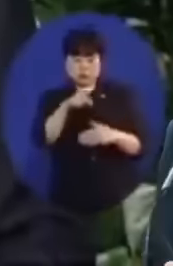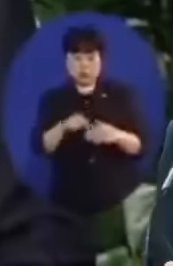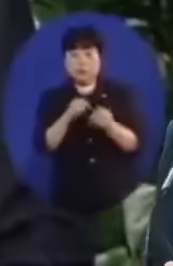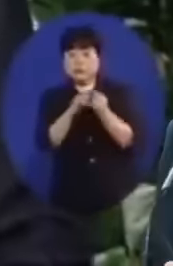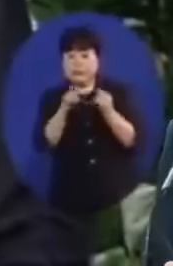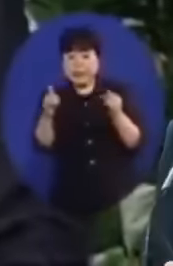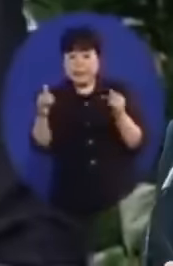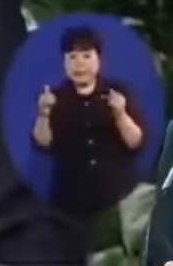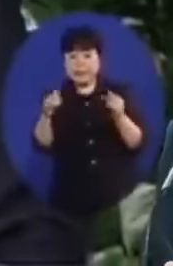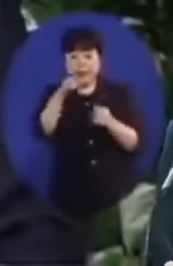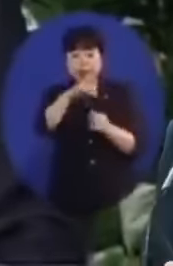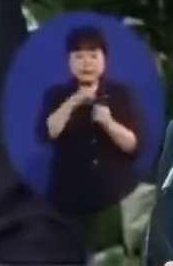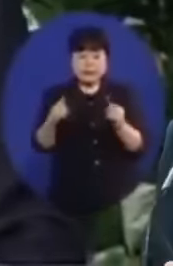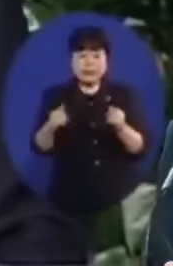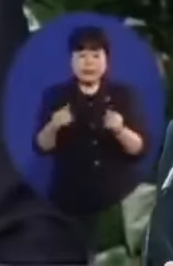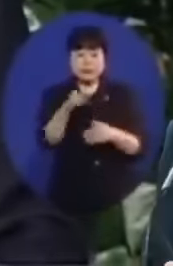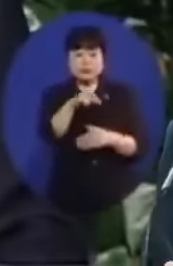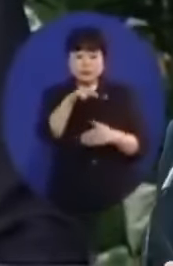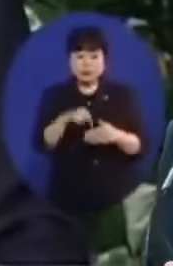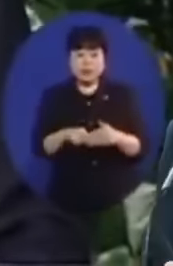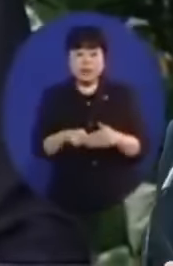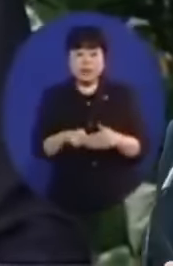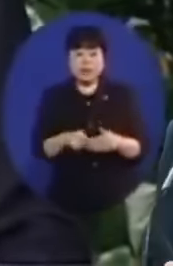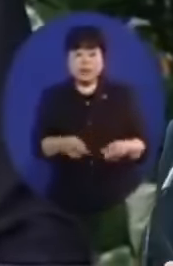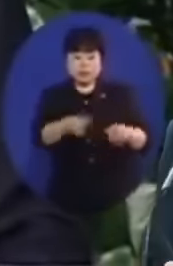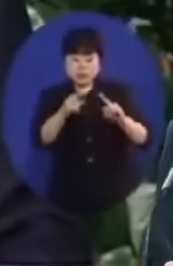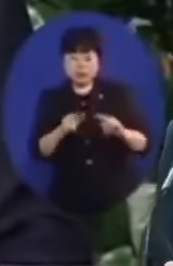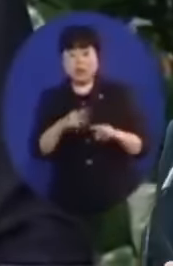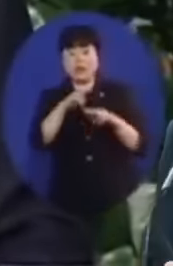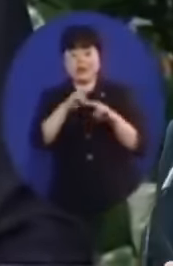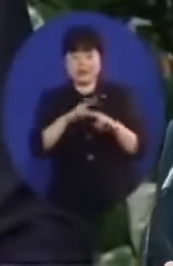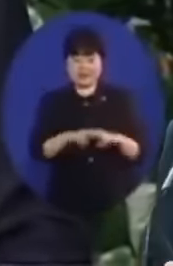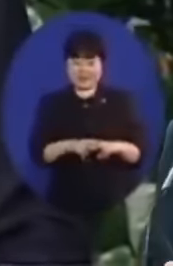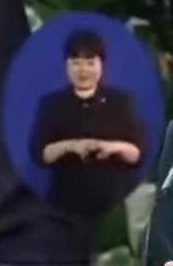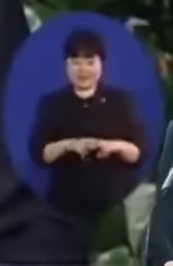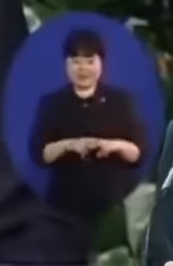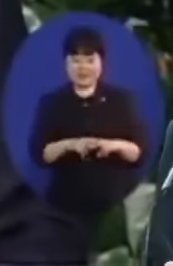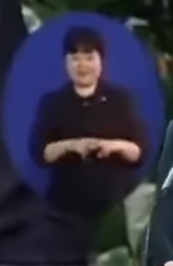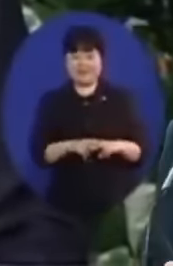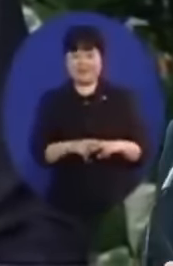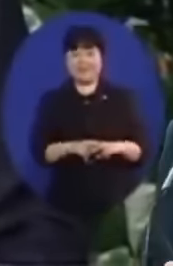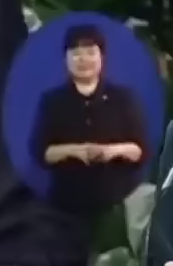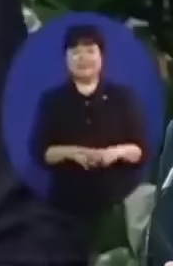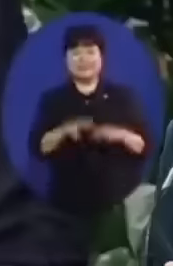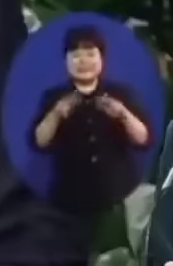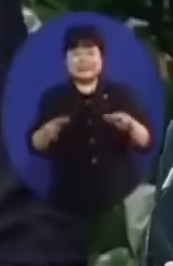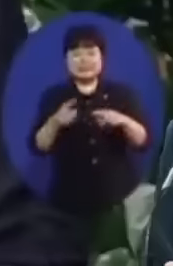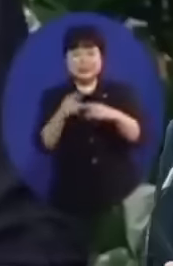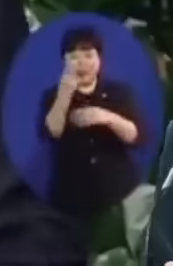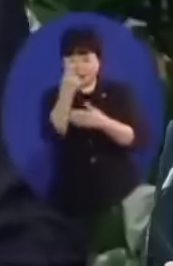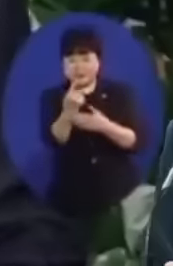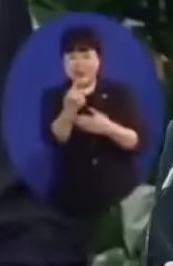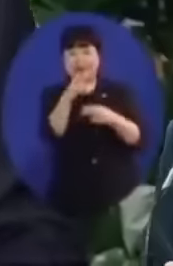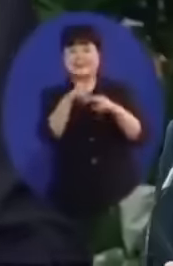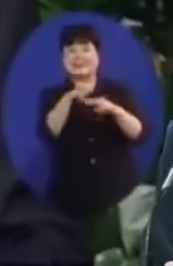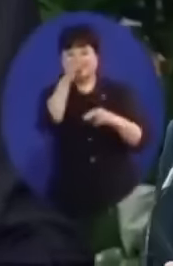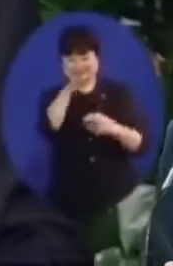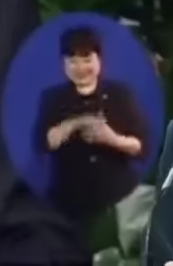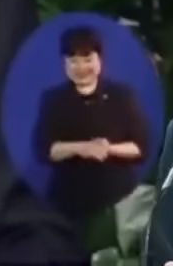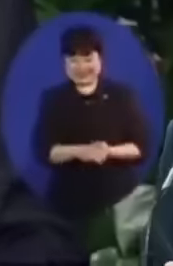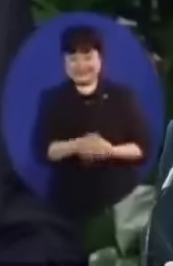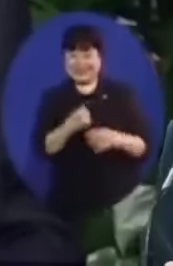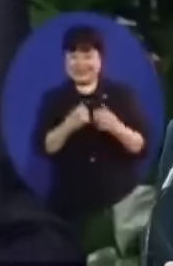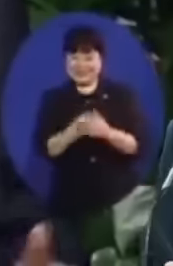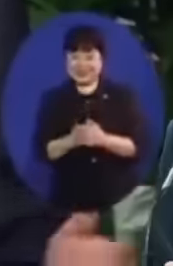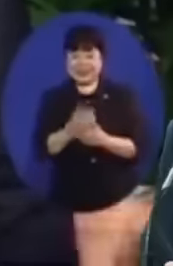속사람이 그 사람 속에 앉아서 이 교회에 와서 앉아계신 것입니다.